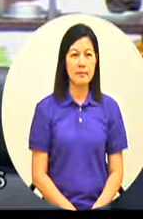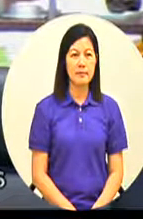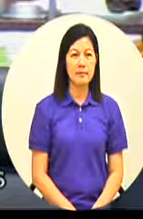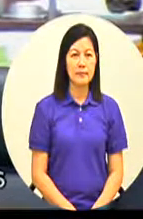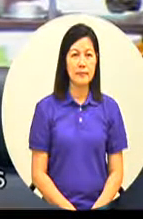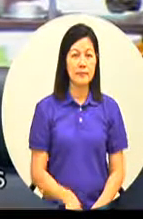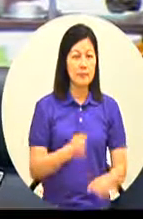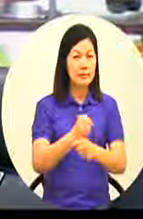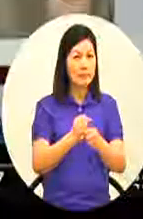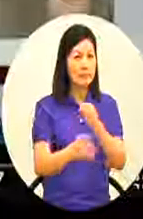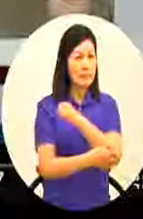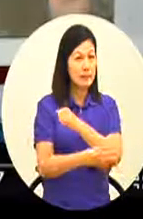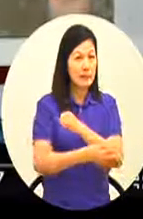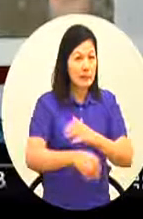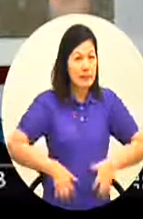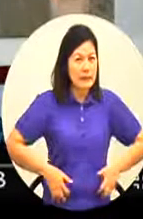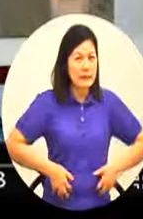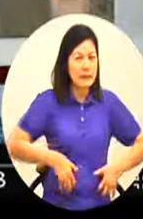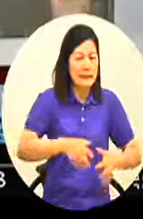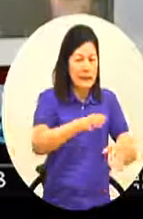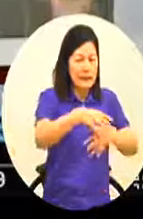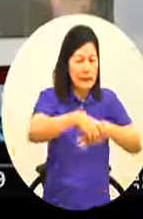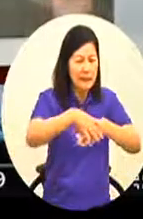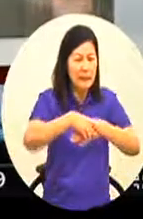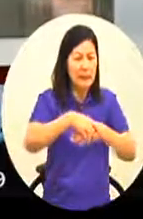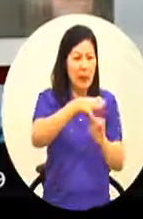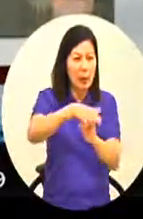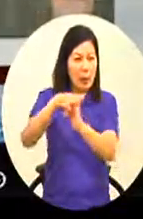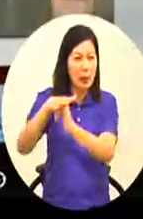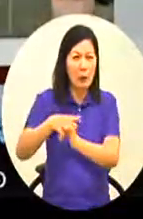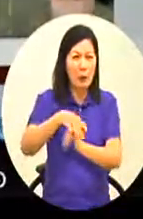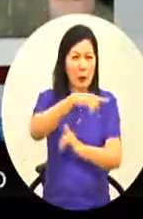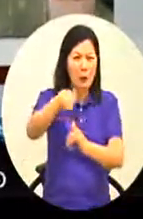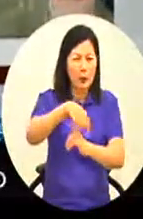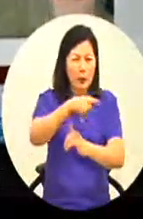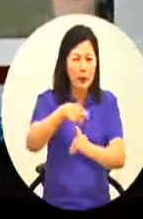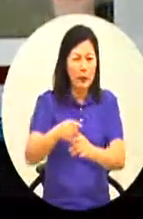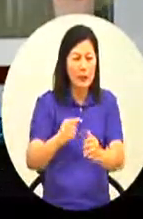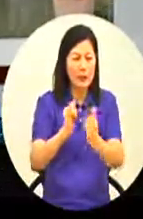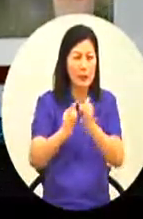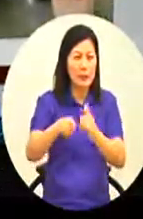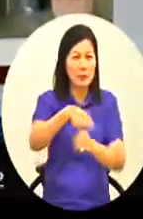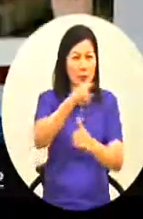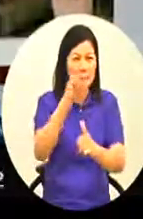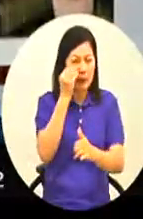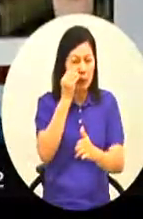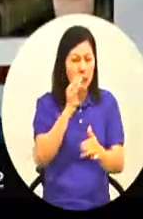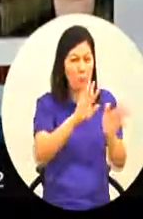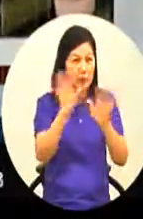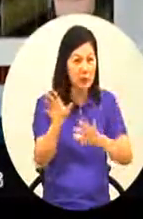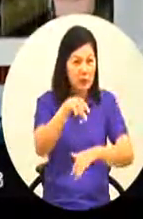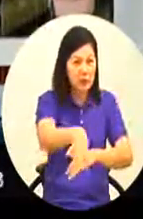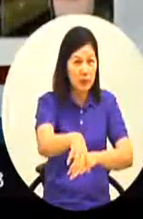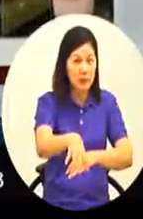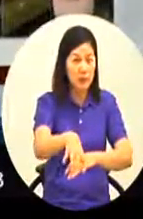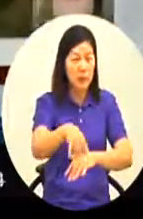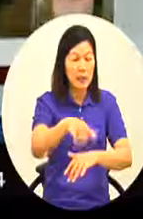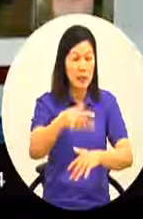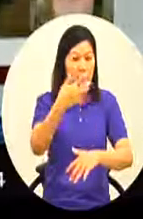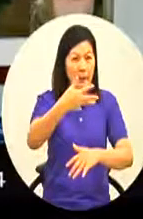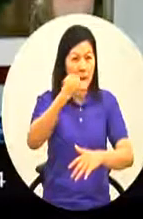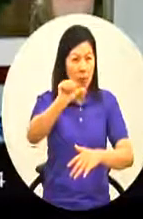工作人员紧急抢救棺木，只能够全部都往上堆。而另外著名观光景点八五大楼、新爵江还有汉神百